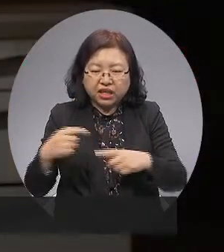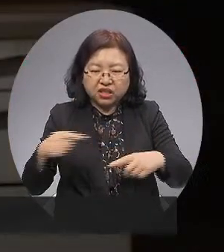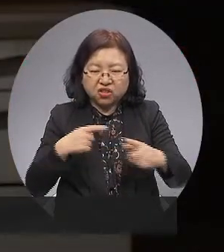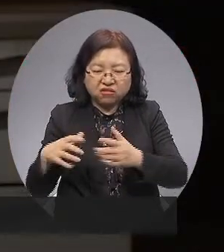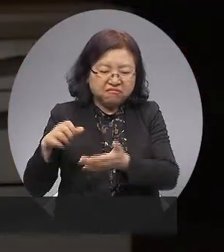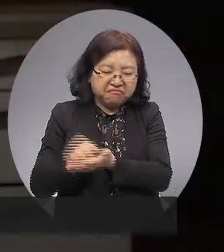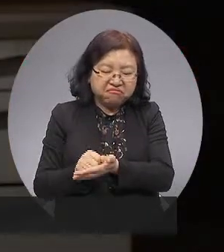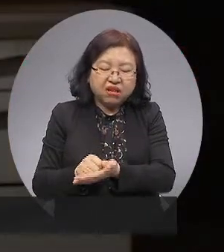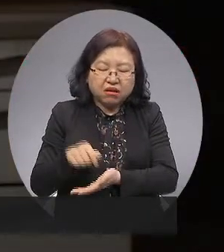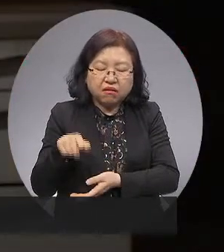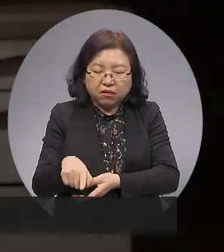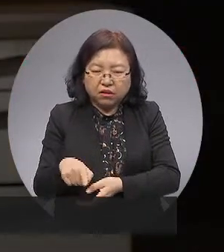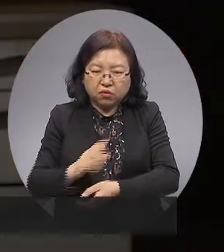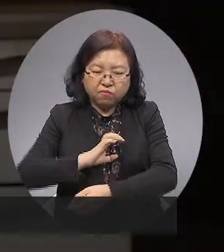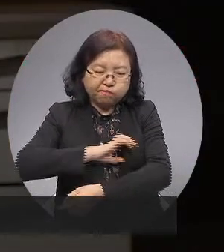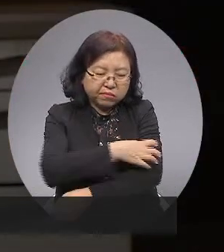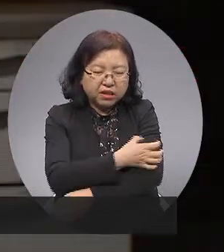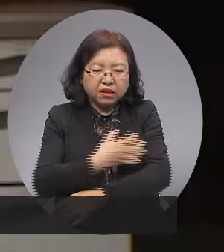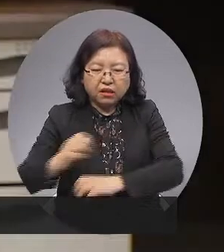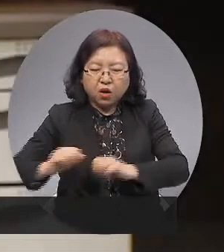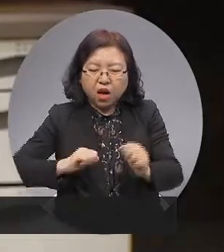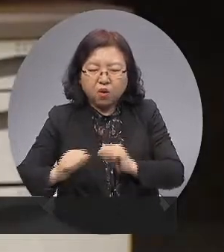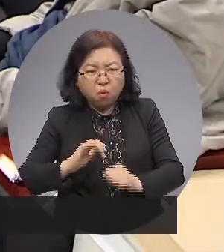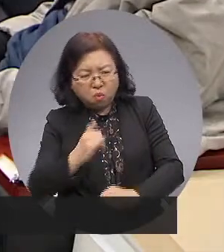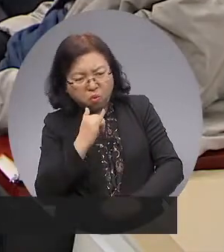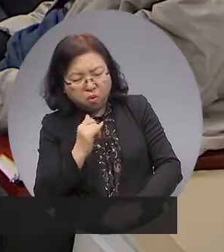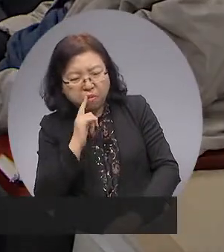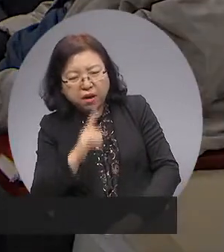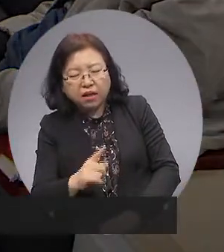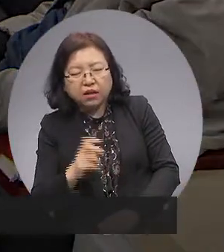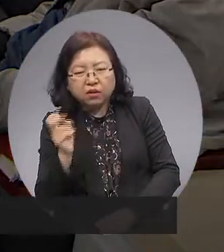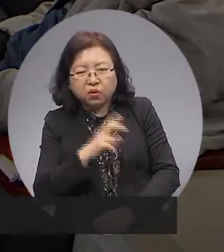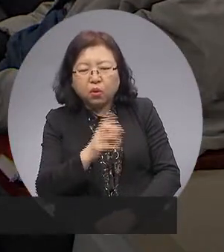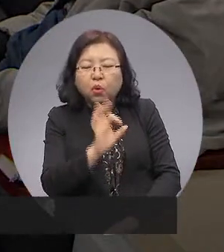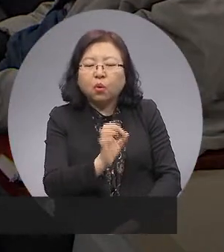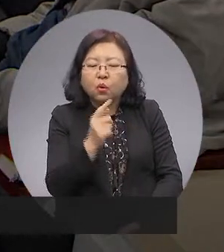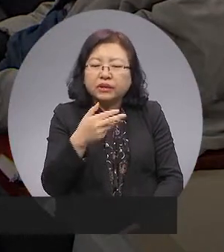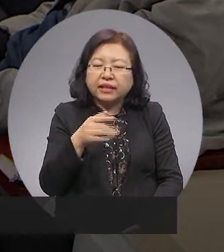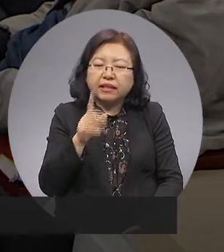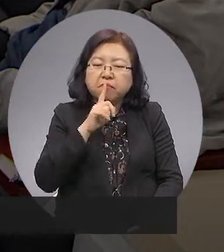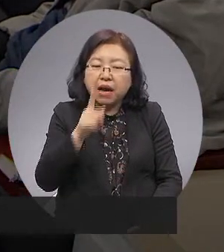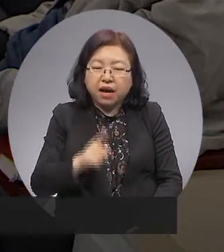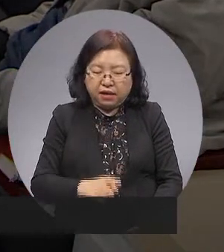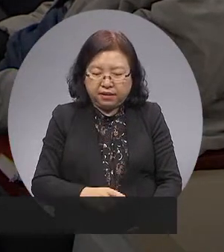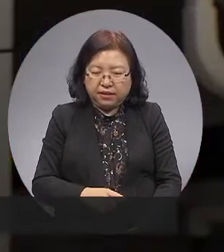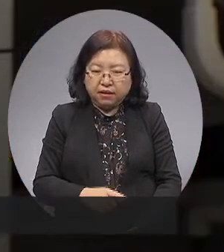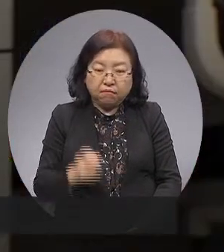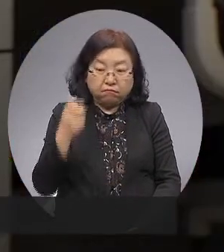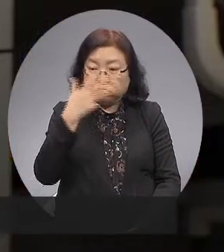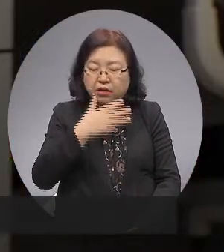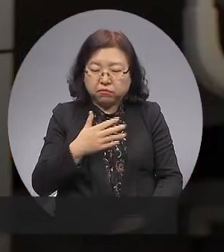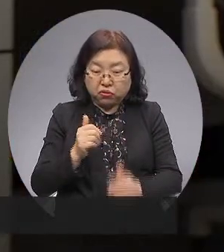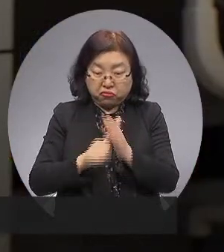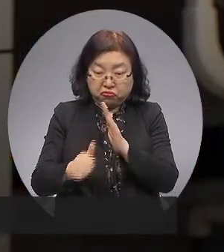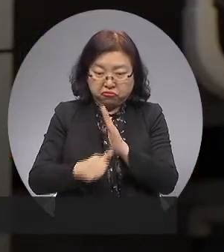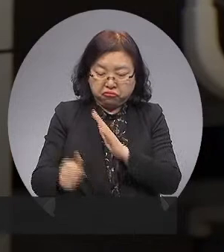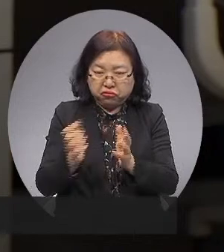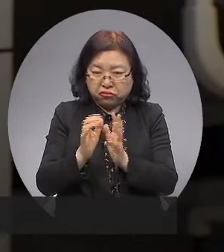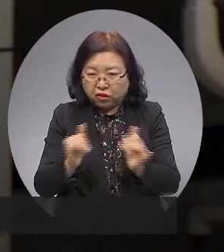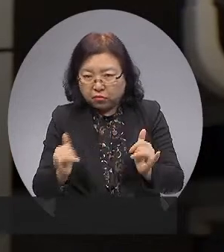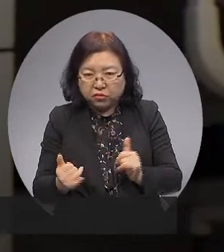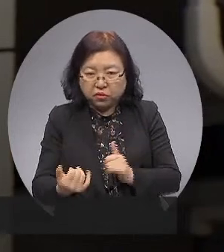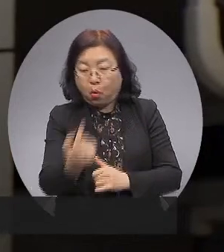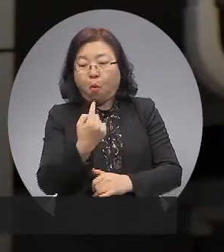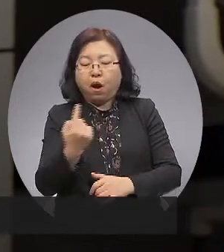전락시키며 점령군의 총독처럼 행세한다고 말했고 오재세 예비 후보는 뜬금없는 후보들이 분위기를